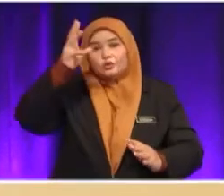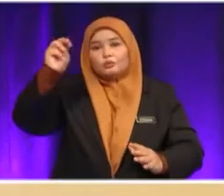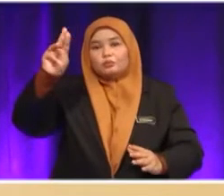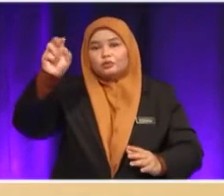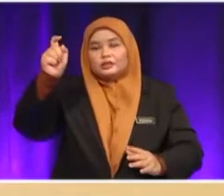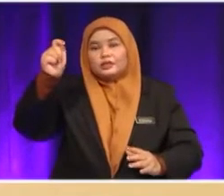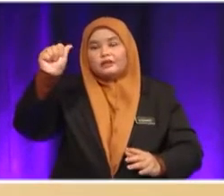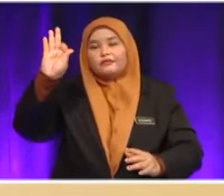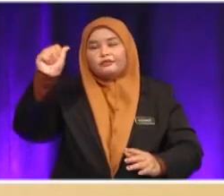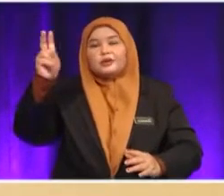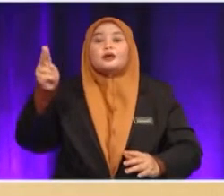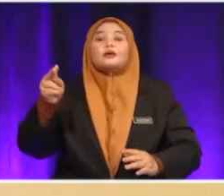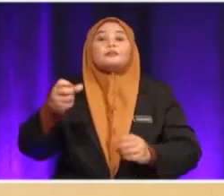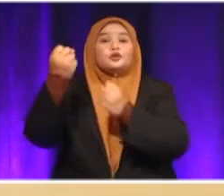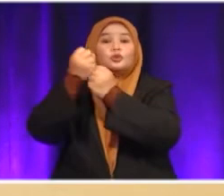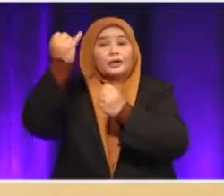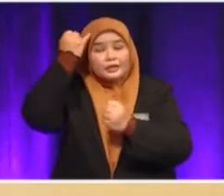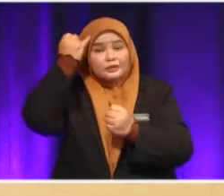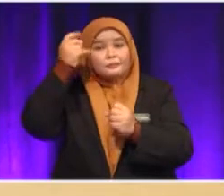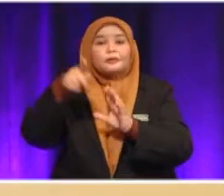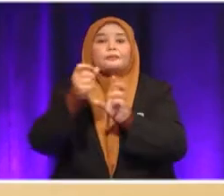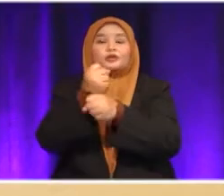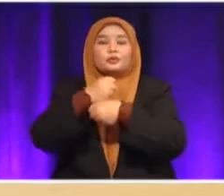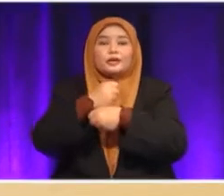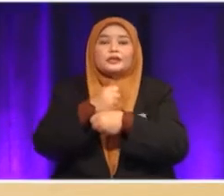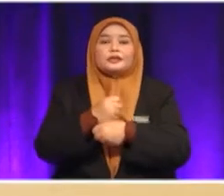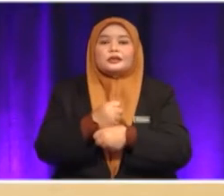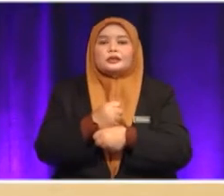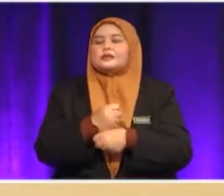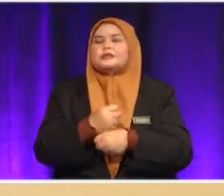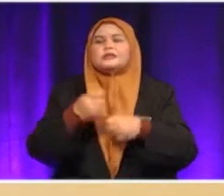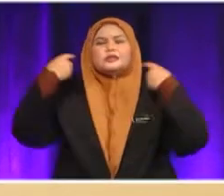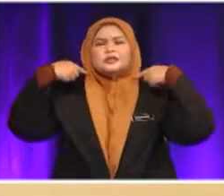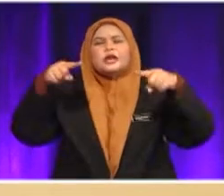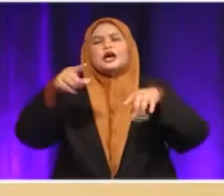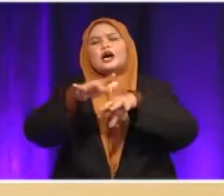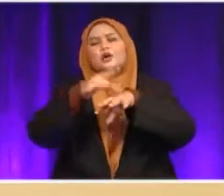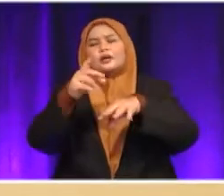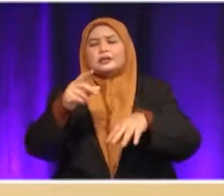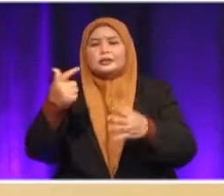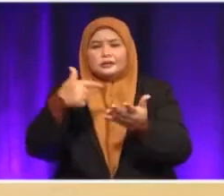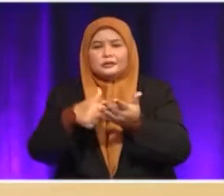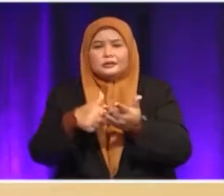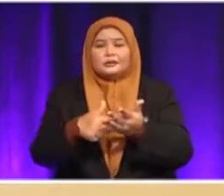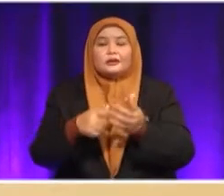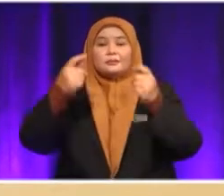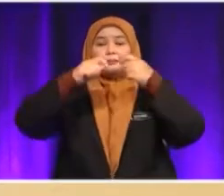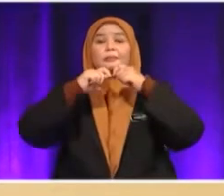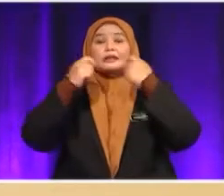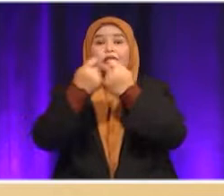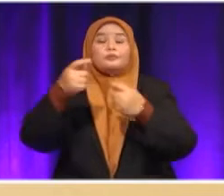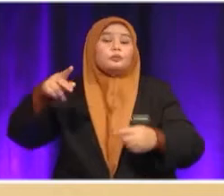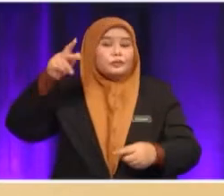harum menyokong ideal pembentukan sejak awal lagi pada awal lagi politik di Sabah menumbuhkan